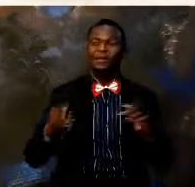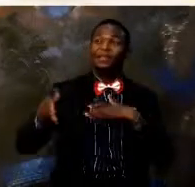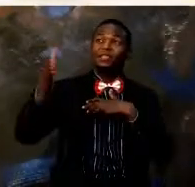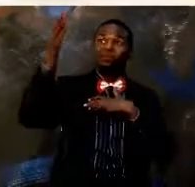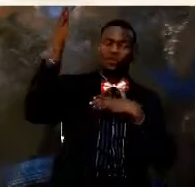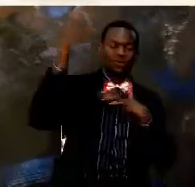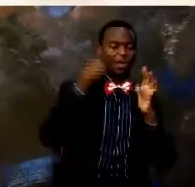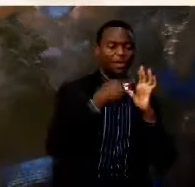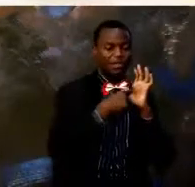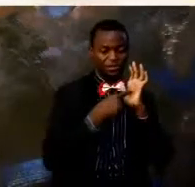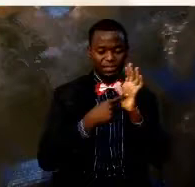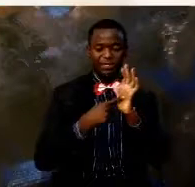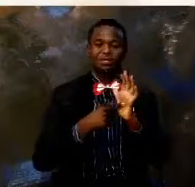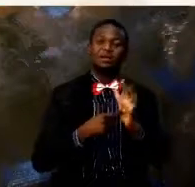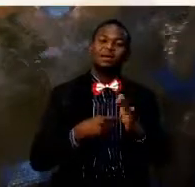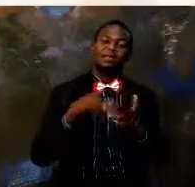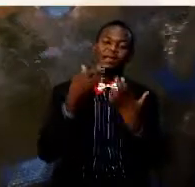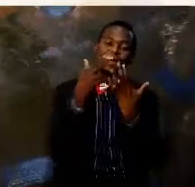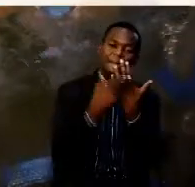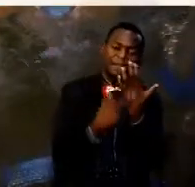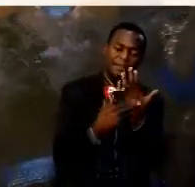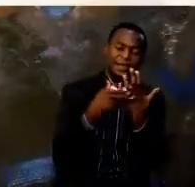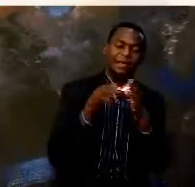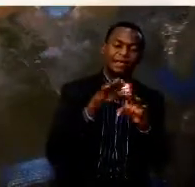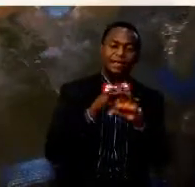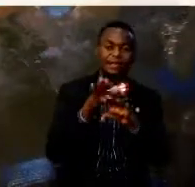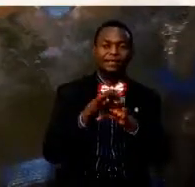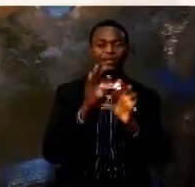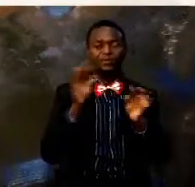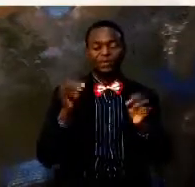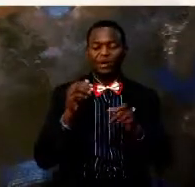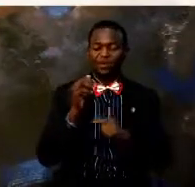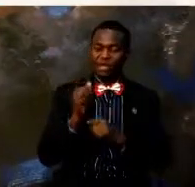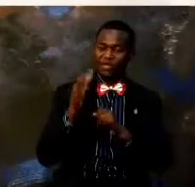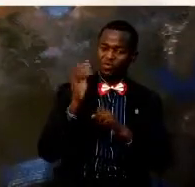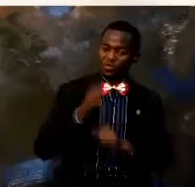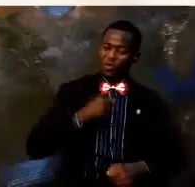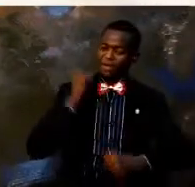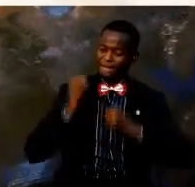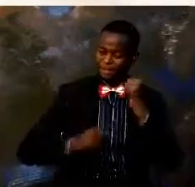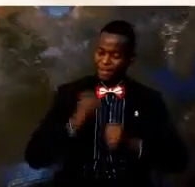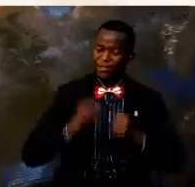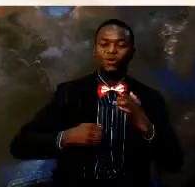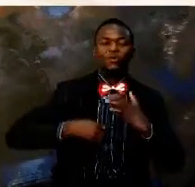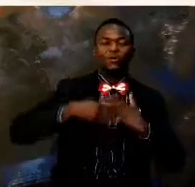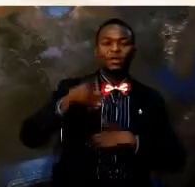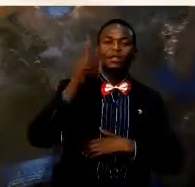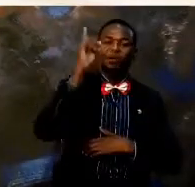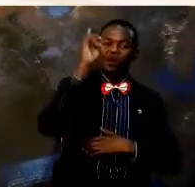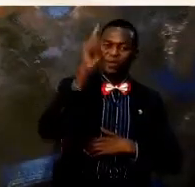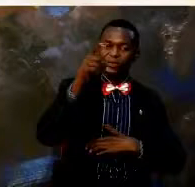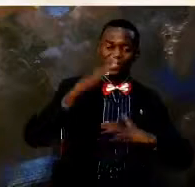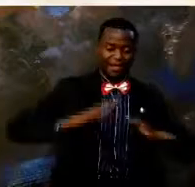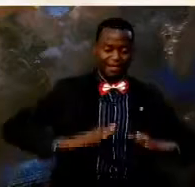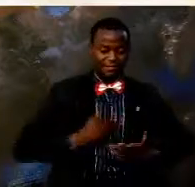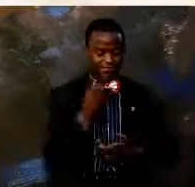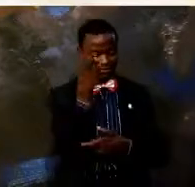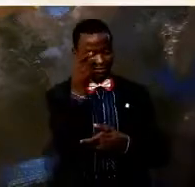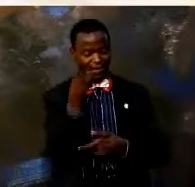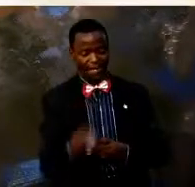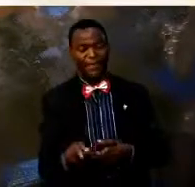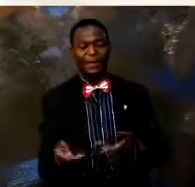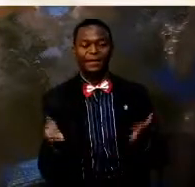aliyedhihirishwa. Na Biblia inaeleza vizuri, kabla hujachukua mbio lazima ujue unaenda kwa aliyeishi hapa na